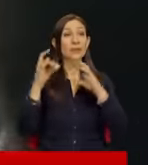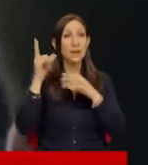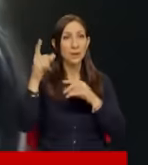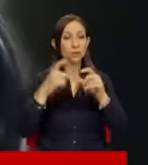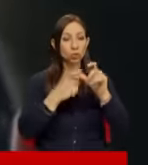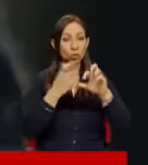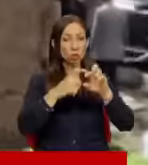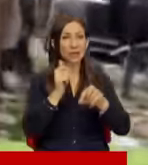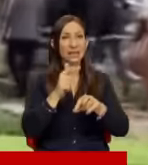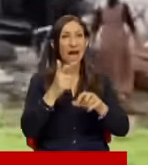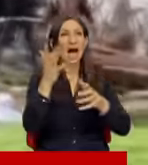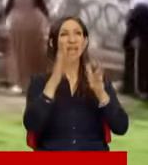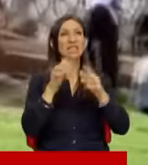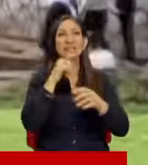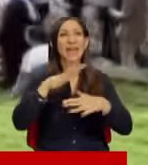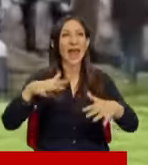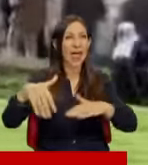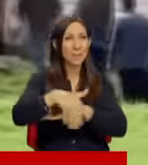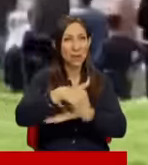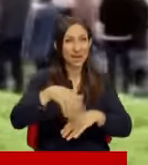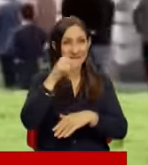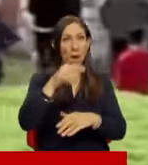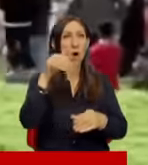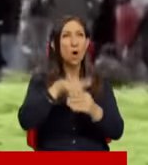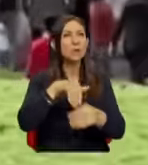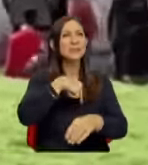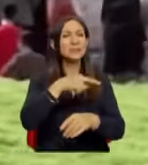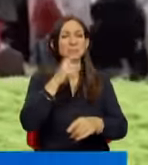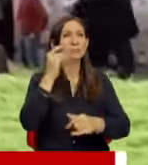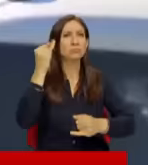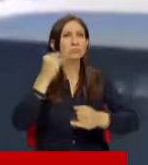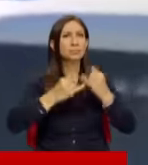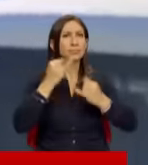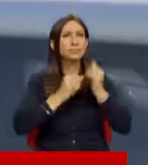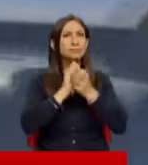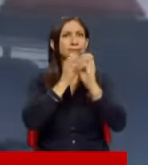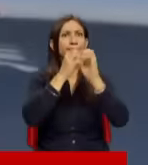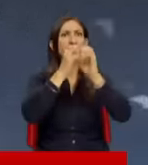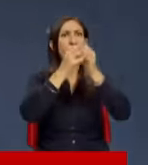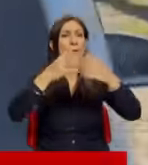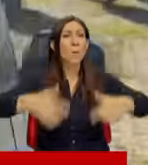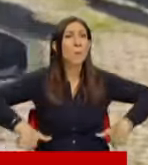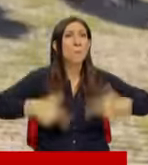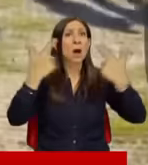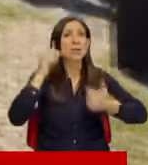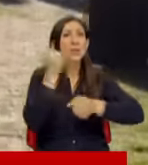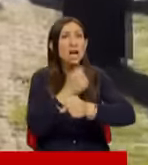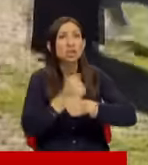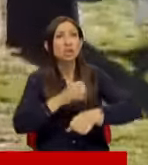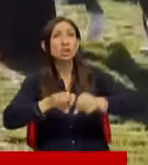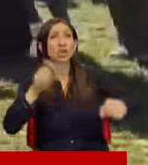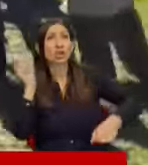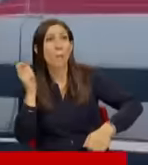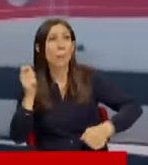Diyarbakır'ın Sur ilçesi Ağaçlıdere mahallesinde oy verme işlemleri sırasında çıkan tartışma büyüdü. Silahlı, taşlı, sopalı